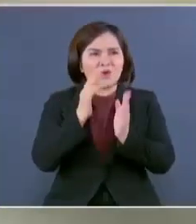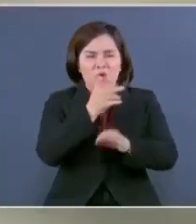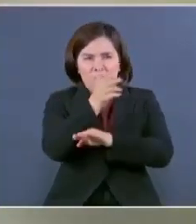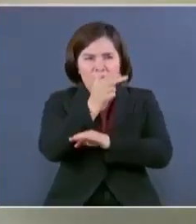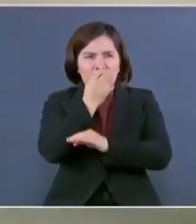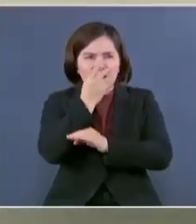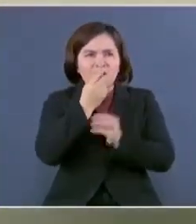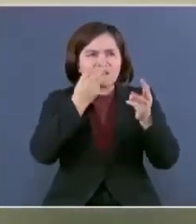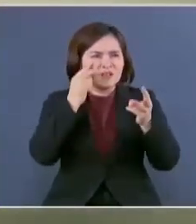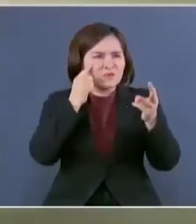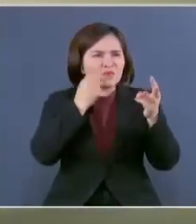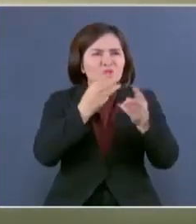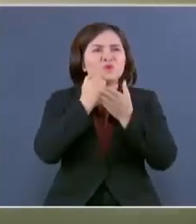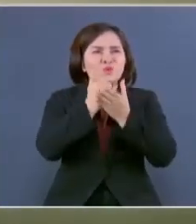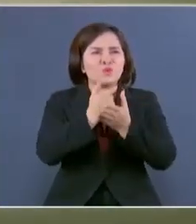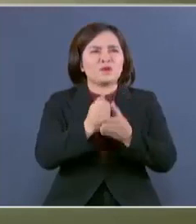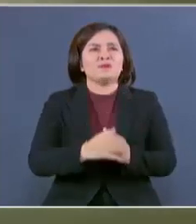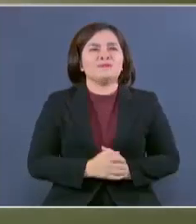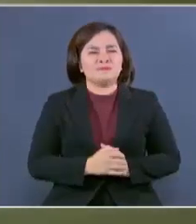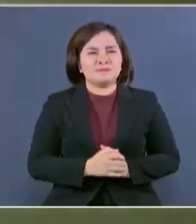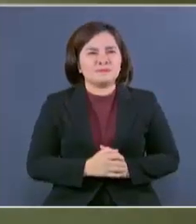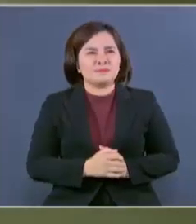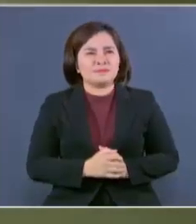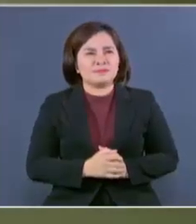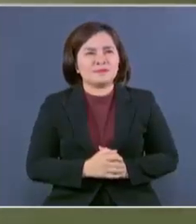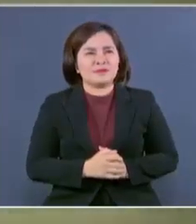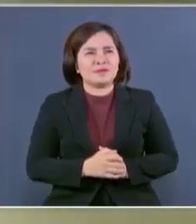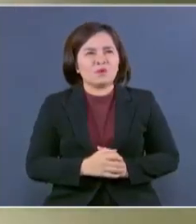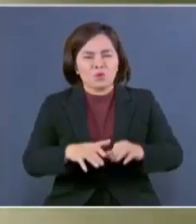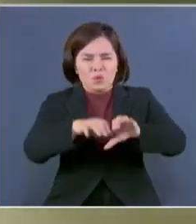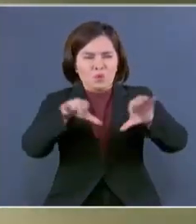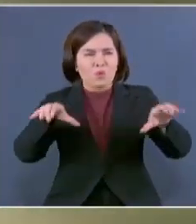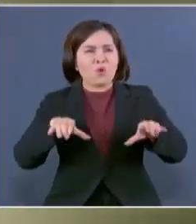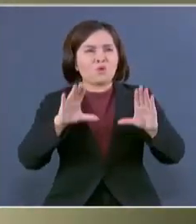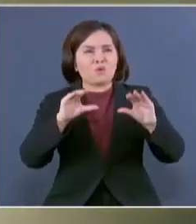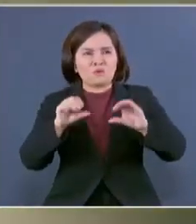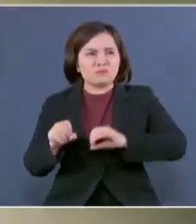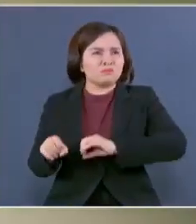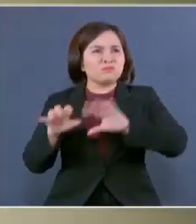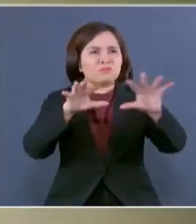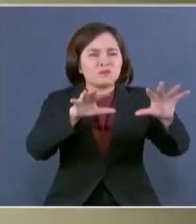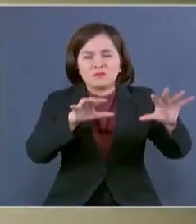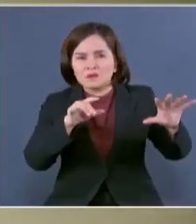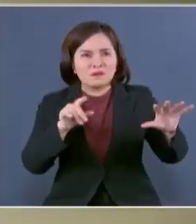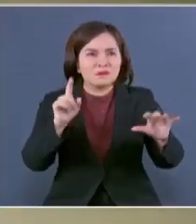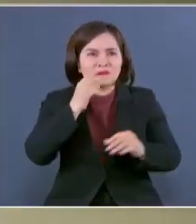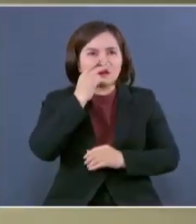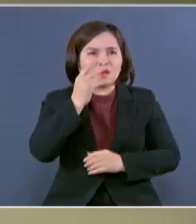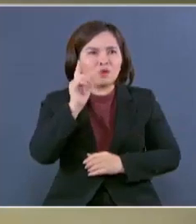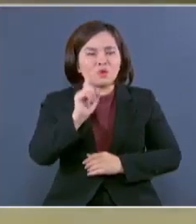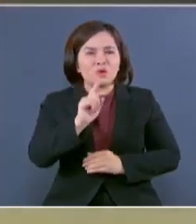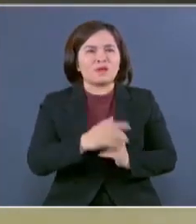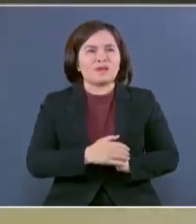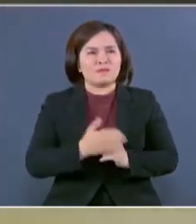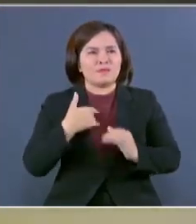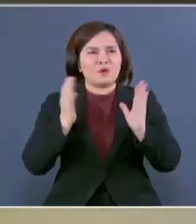ะครับนี่ครับวิ่งตามเด็กก็ไปที่ลอยน้ำแล้วก็ไปถึงสะพานโยนห่วงยางลงไปแบบนี้ครับระหว่างนั้นก็มีชาวบ้านในพื้นที่ที่เข้าไ